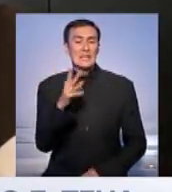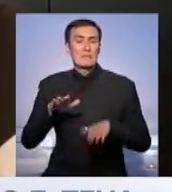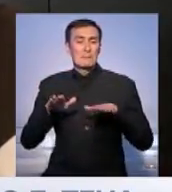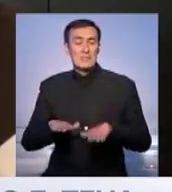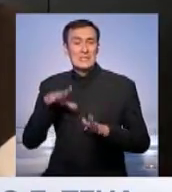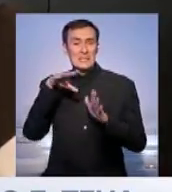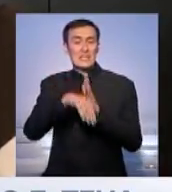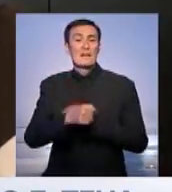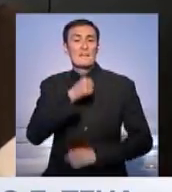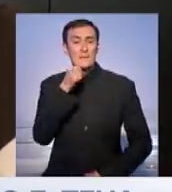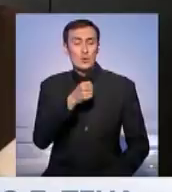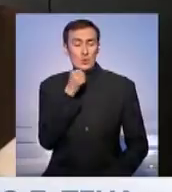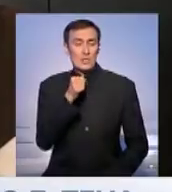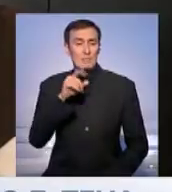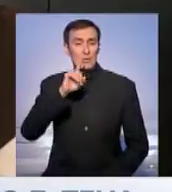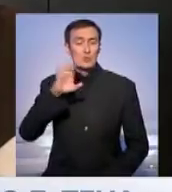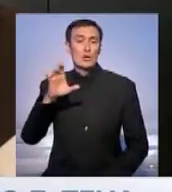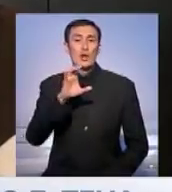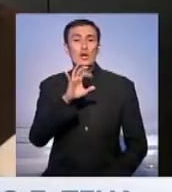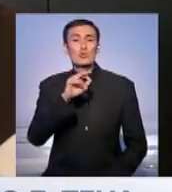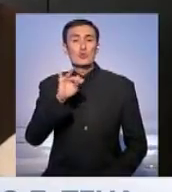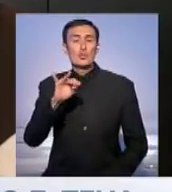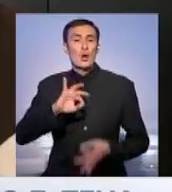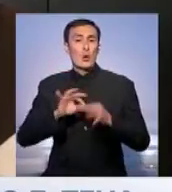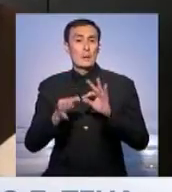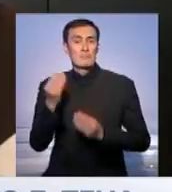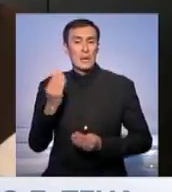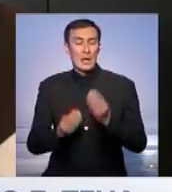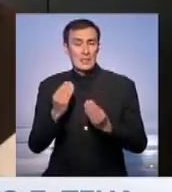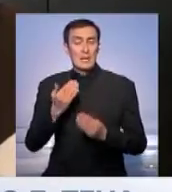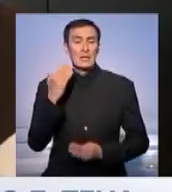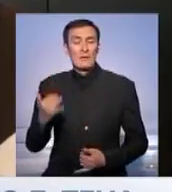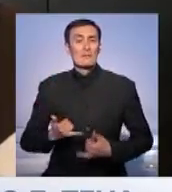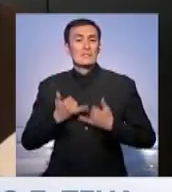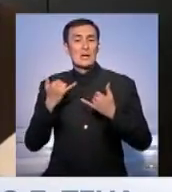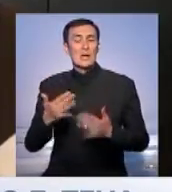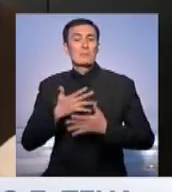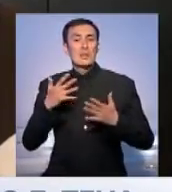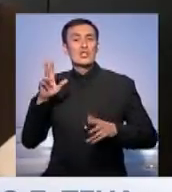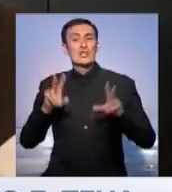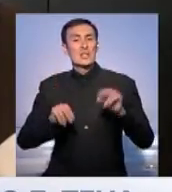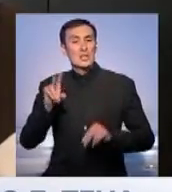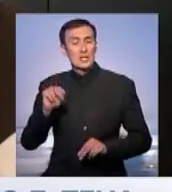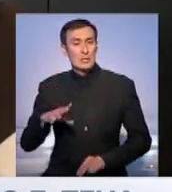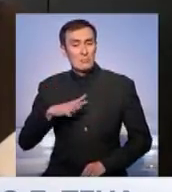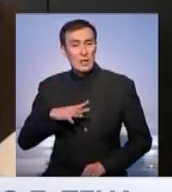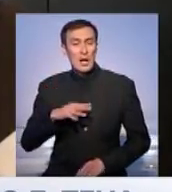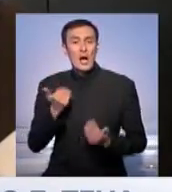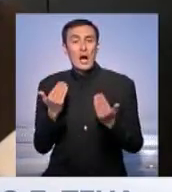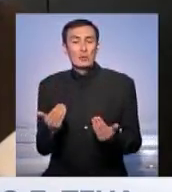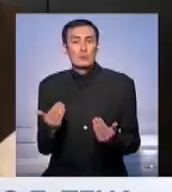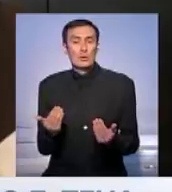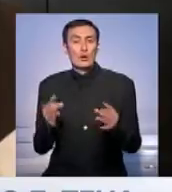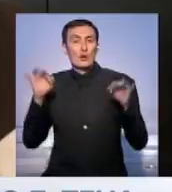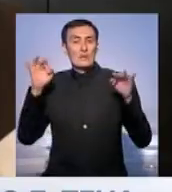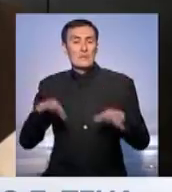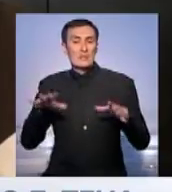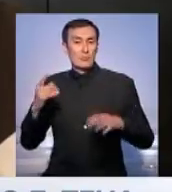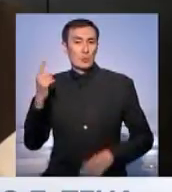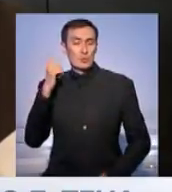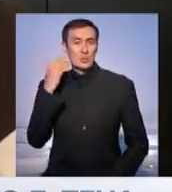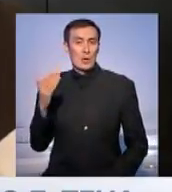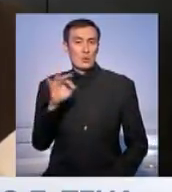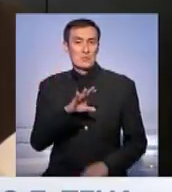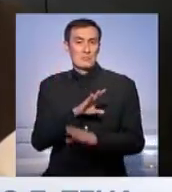места среди взрослых, и призер на Сочинской Олимпиаде. На него возлагают большие надежды, а тут так внезапно услышали о его